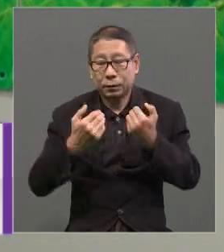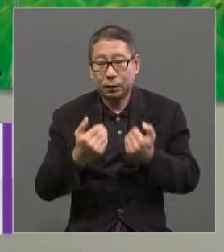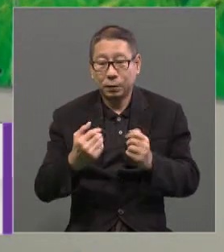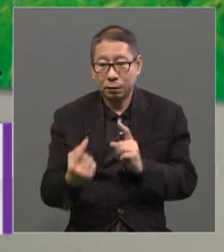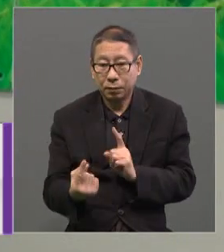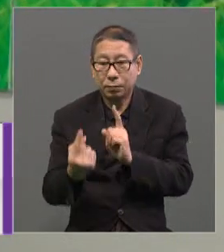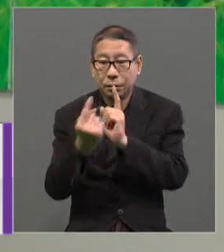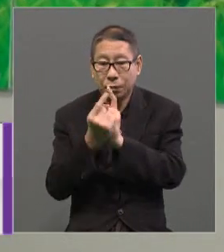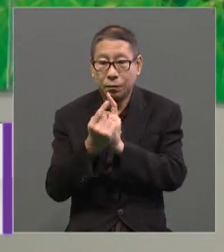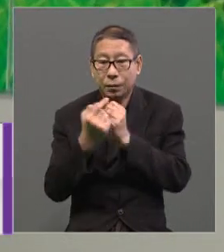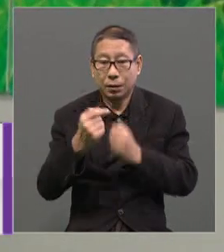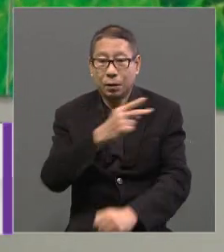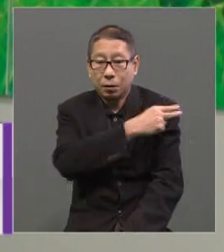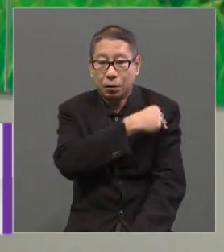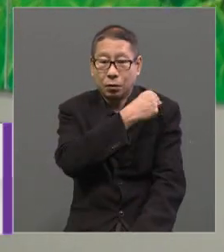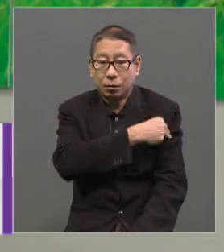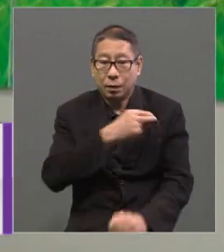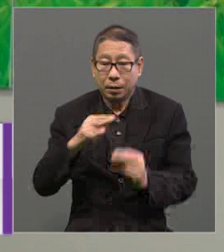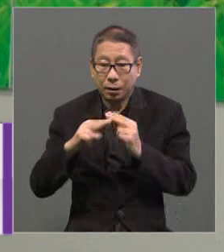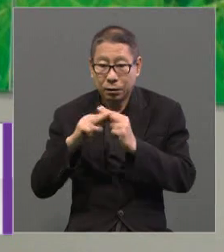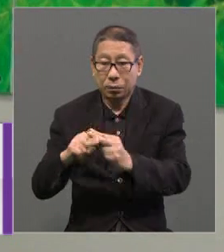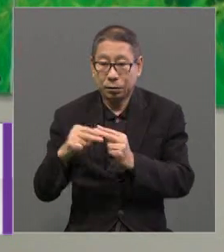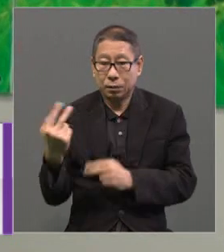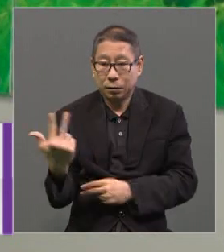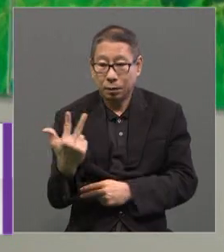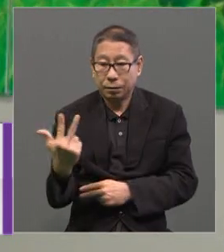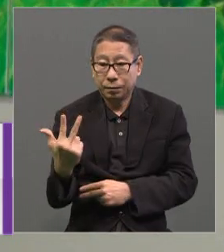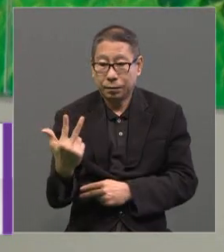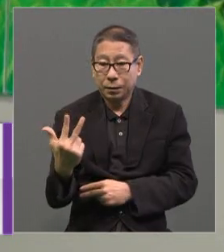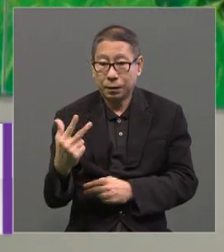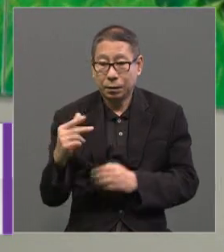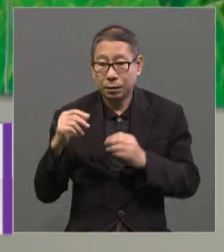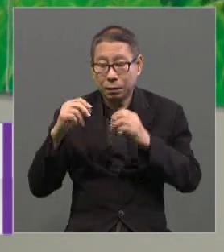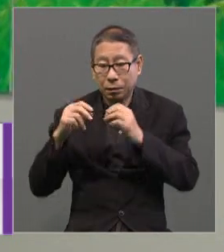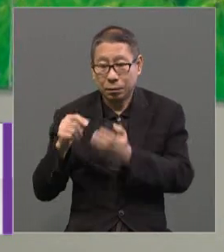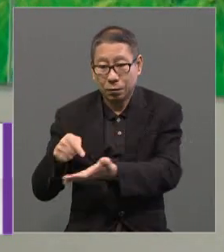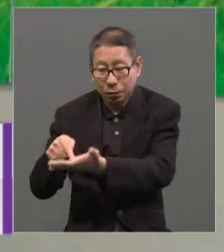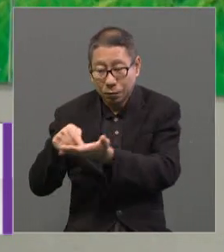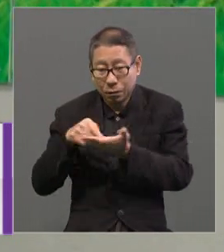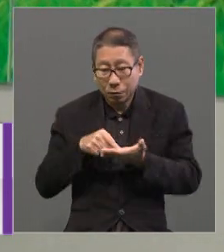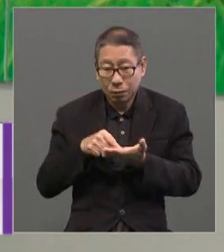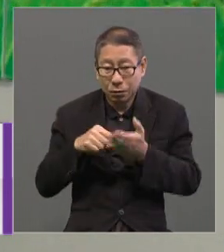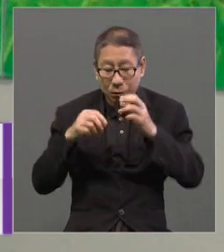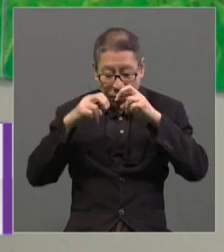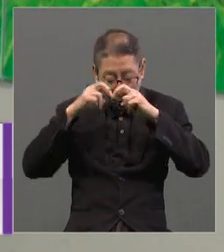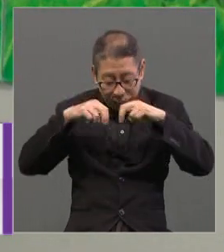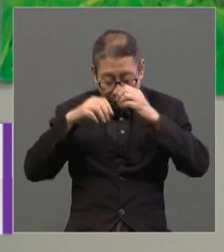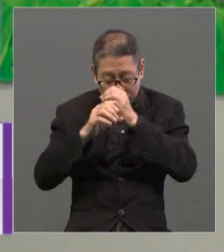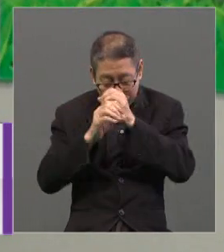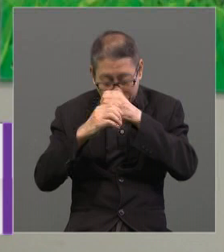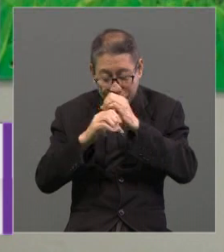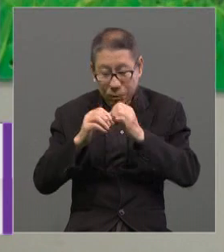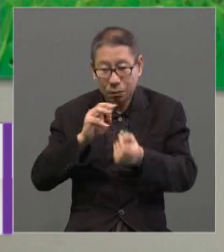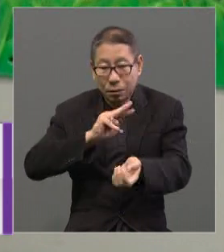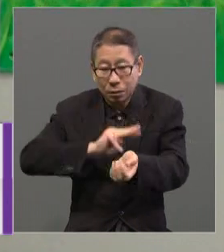บของแลบโรงพยาบาลเอกชนเนี่ย3แห่งนะซึ่งเขาไม่ได้ตรวจเองนะครับเขาส่งที่ศูนย์วิทยาศาสตร์การแ